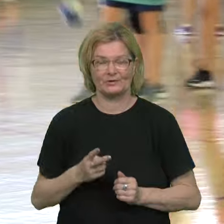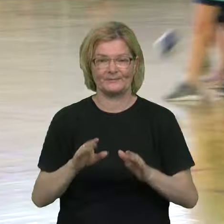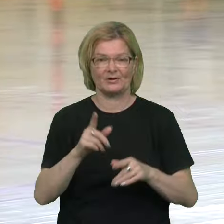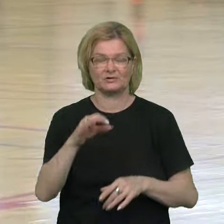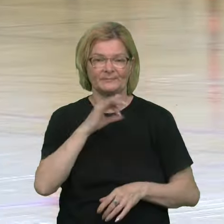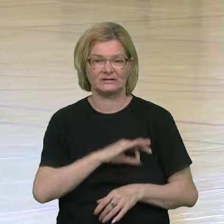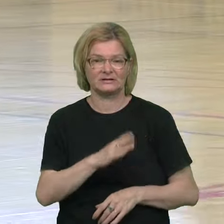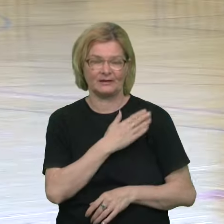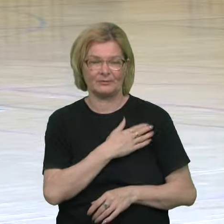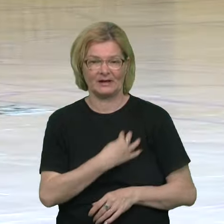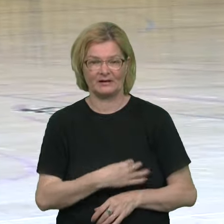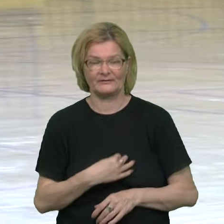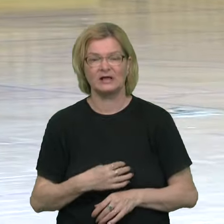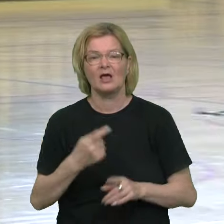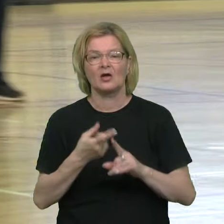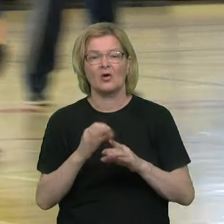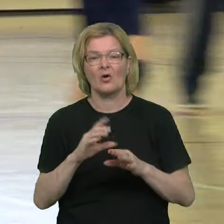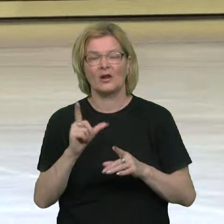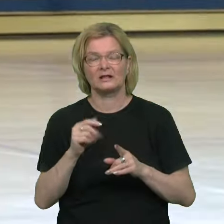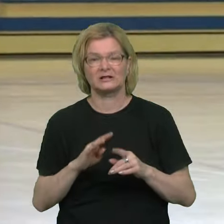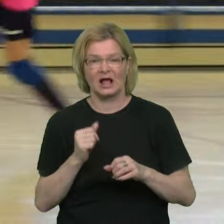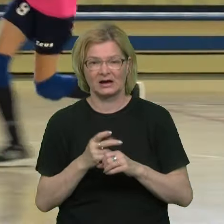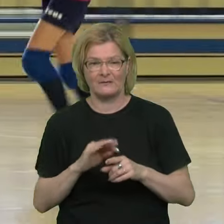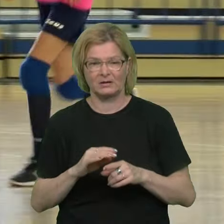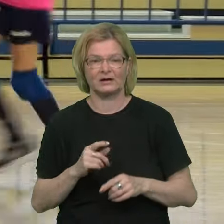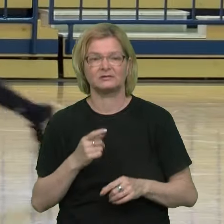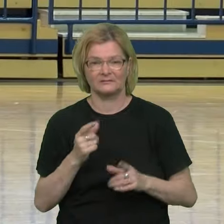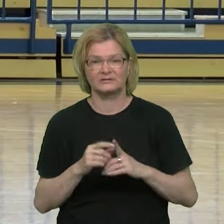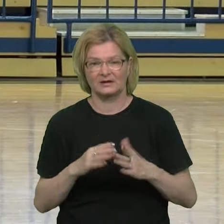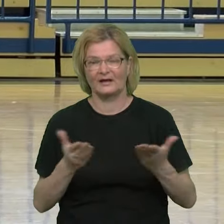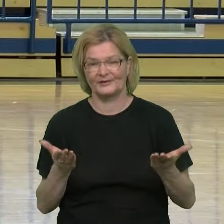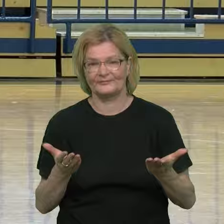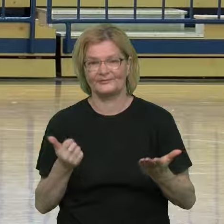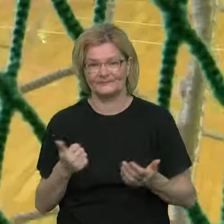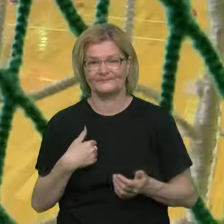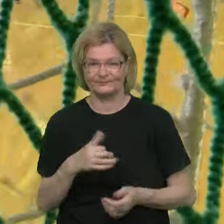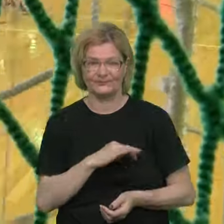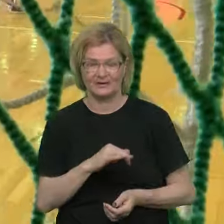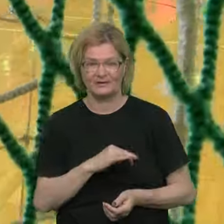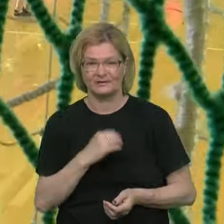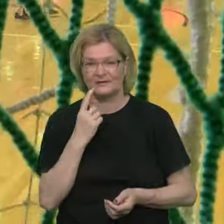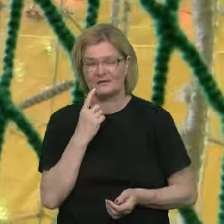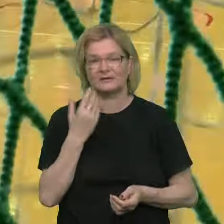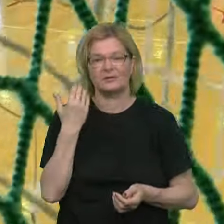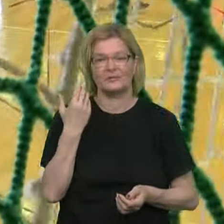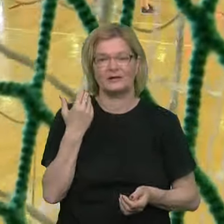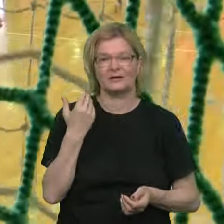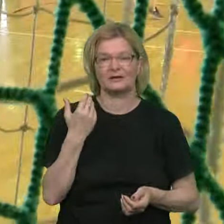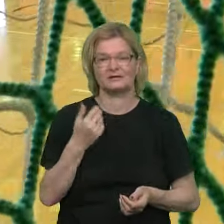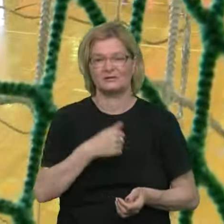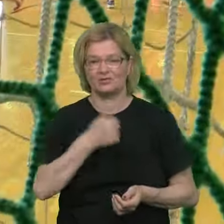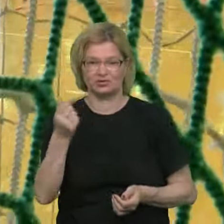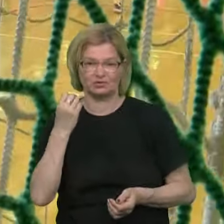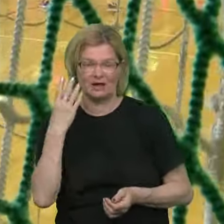posebno ponosne na prijem kod predsjednice Republike Hrvatske, Kolinde Grabar-Kitarović. Da, evo, jako mi je to interesantno. To je bilo